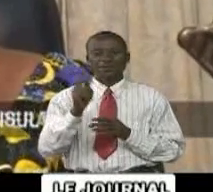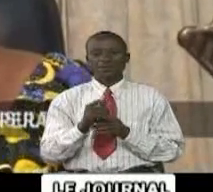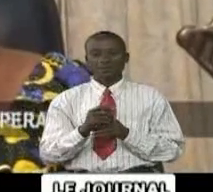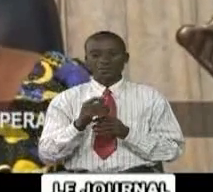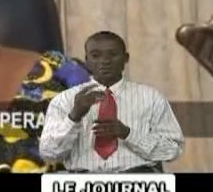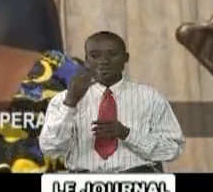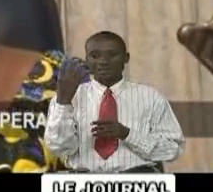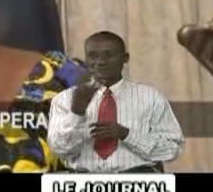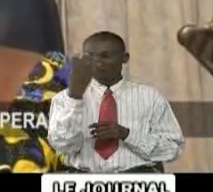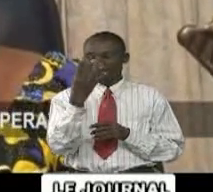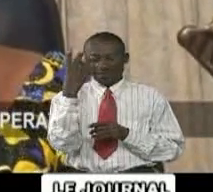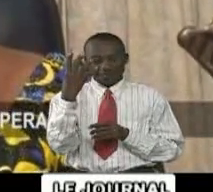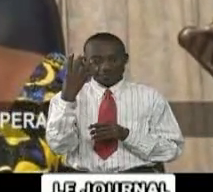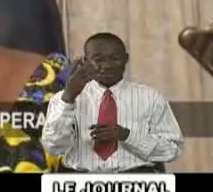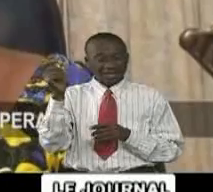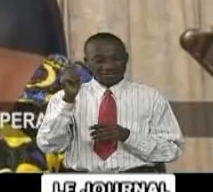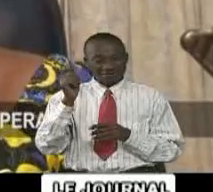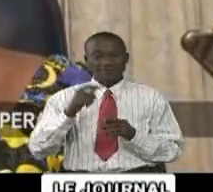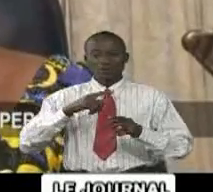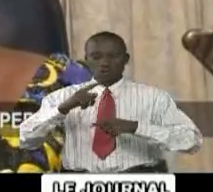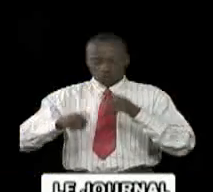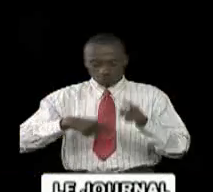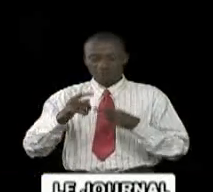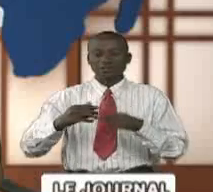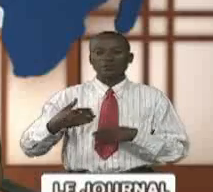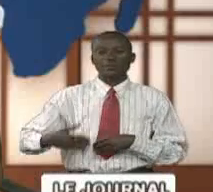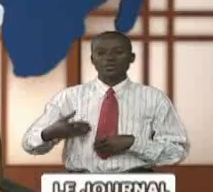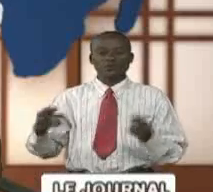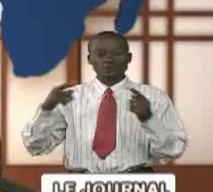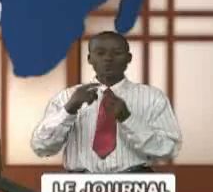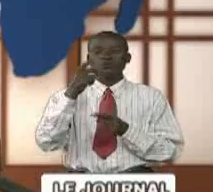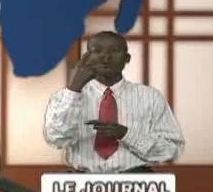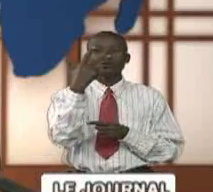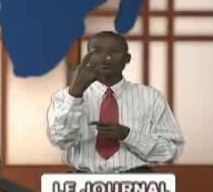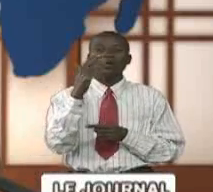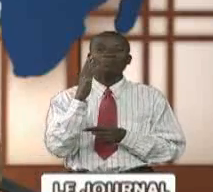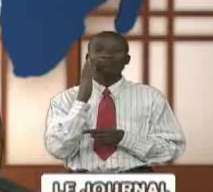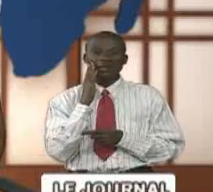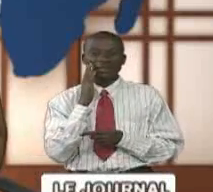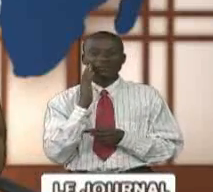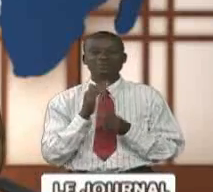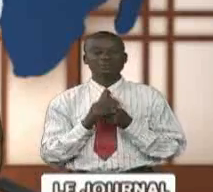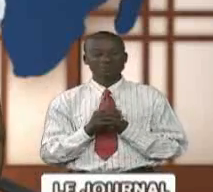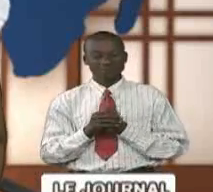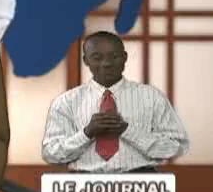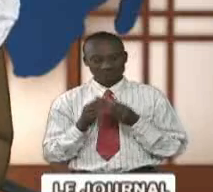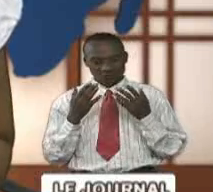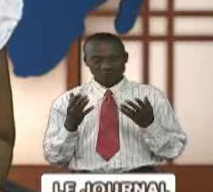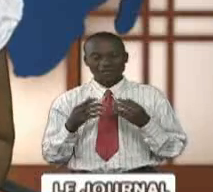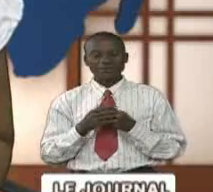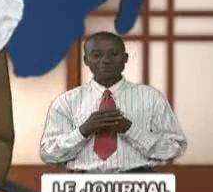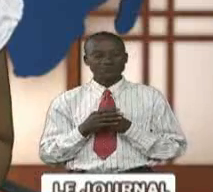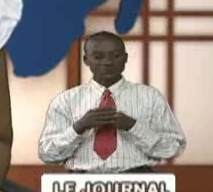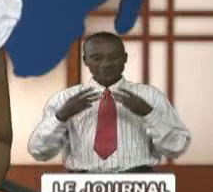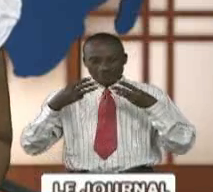avril ba opération est bandi jusqu'au 3 mai. Voilà, vous avez plutôt suivi le message